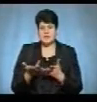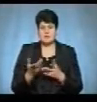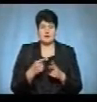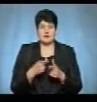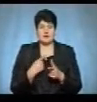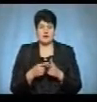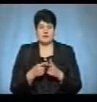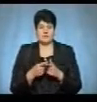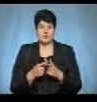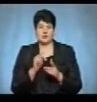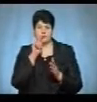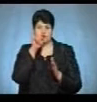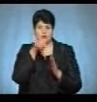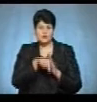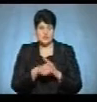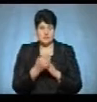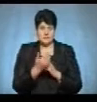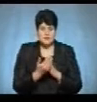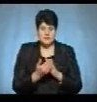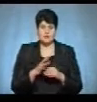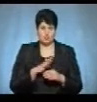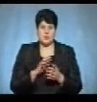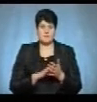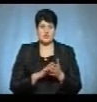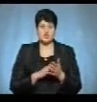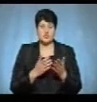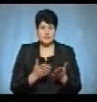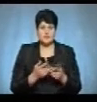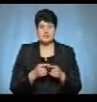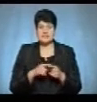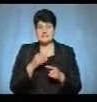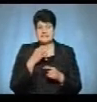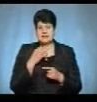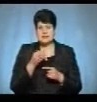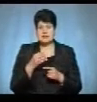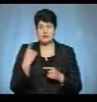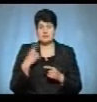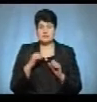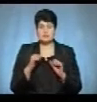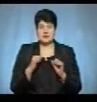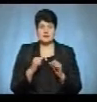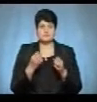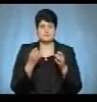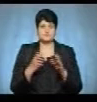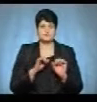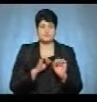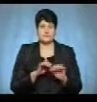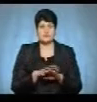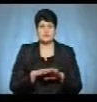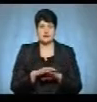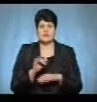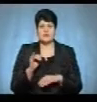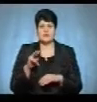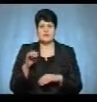зовні втручання в неї стало можливою причиною цього. Про це повідомляв начальник обласного управління з питань цивільного захисту населення Ігор